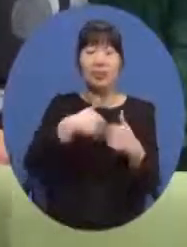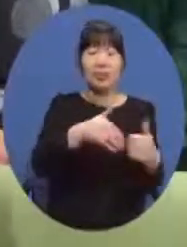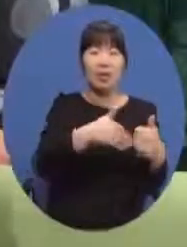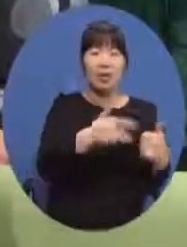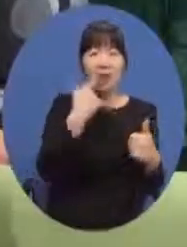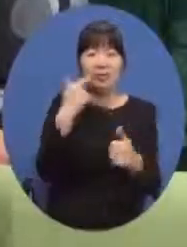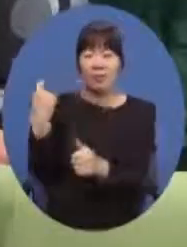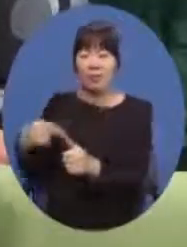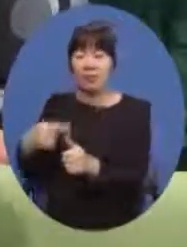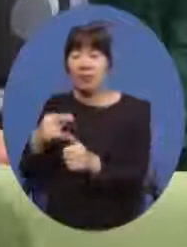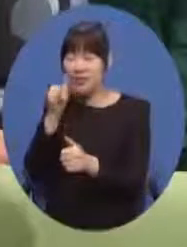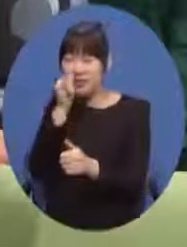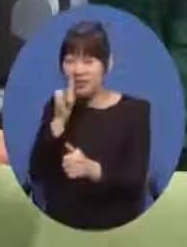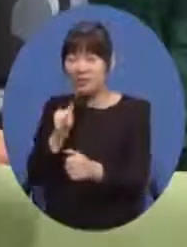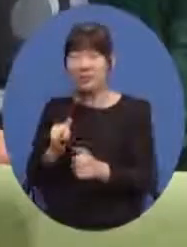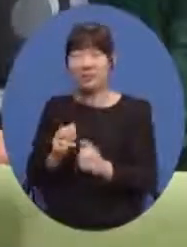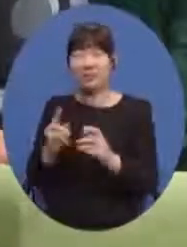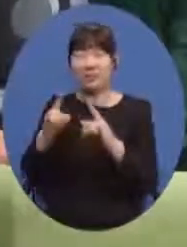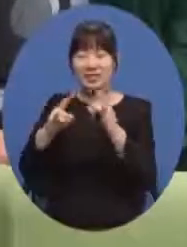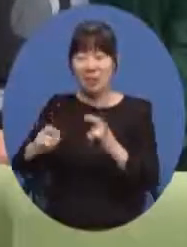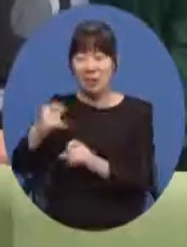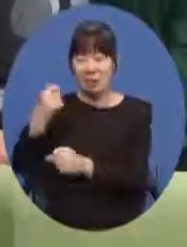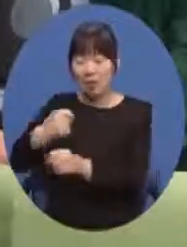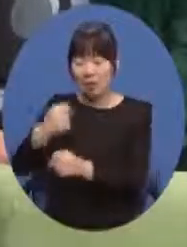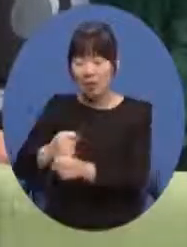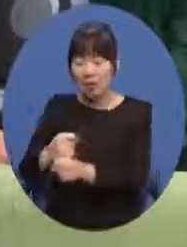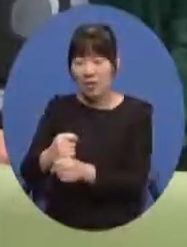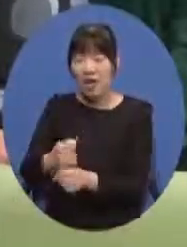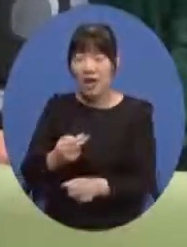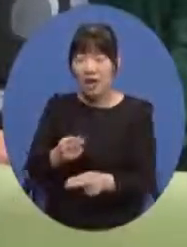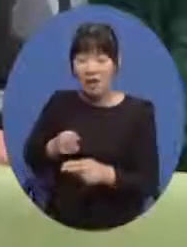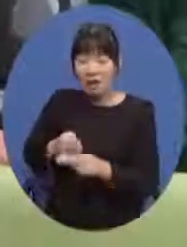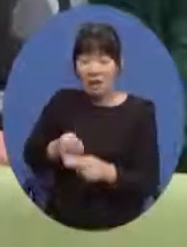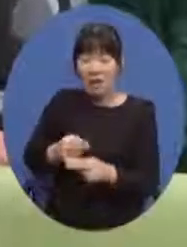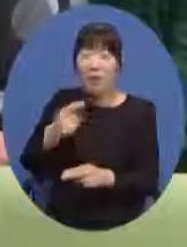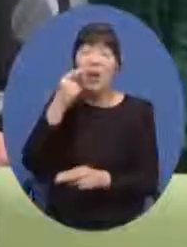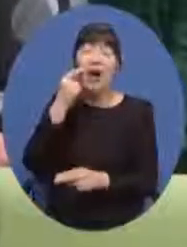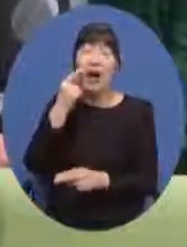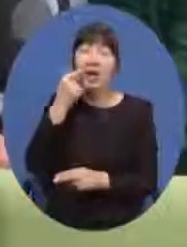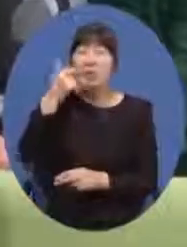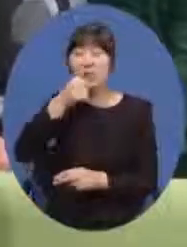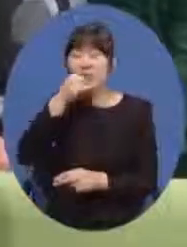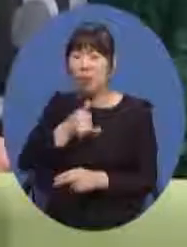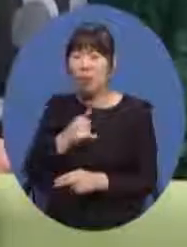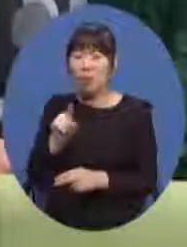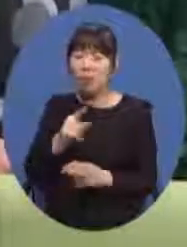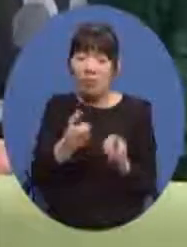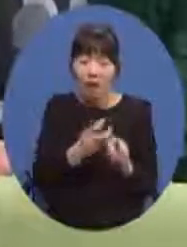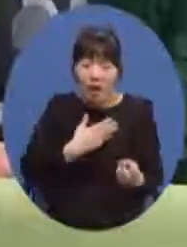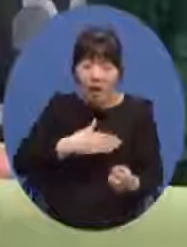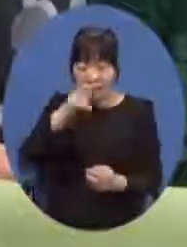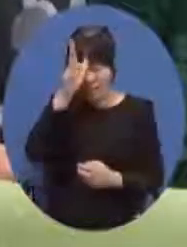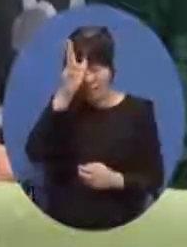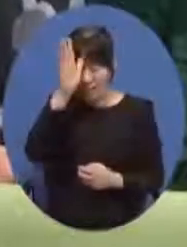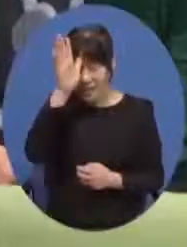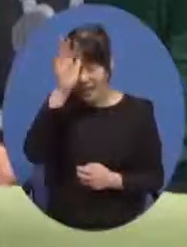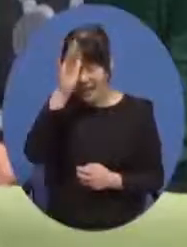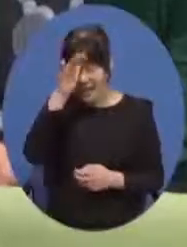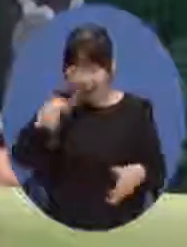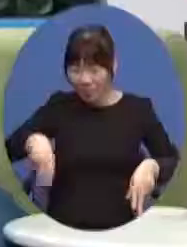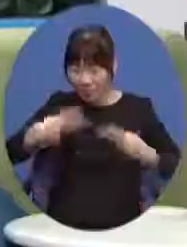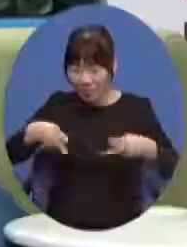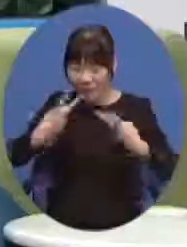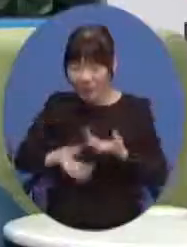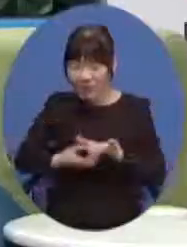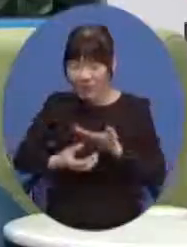그동안에 아빠 교육을 시킵니다. 캠핑을 어떻게 하고, 밥도 못 짓는 아빠가 있습니다. 그럼 뭐할줄 아나? 라면을 끓일 줄 안대.